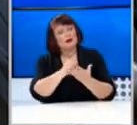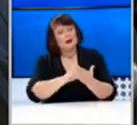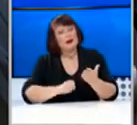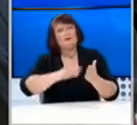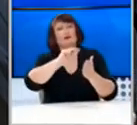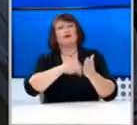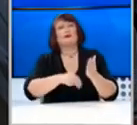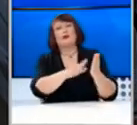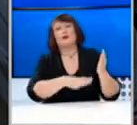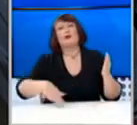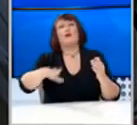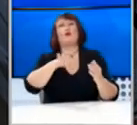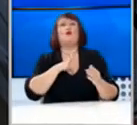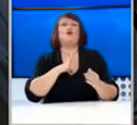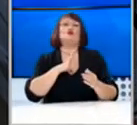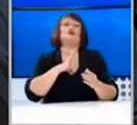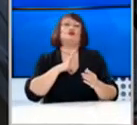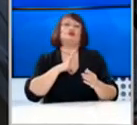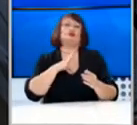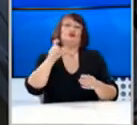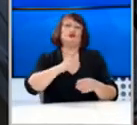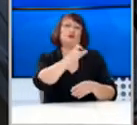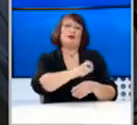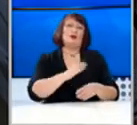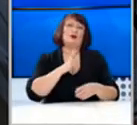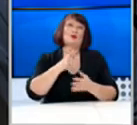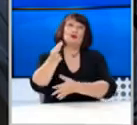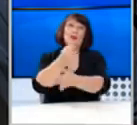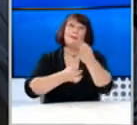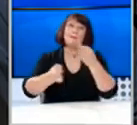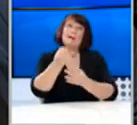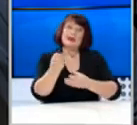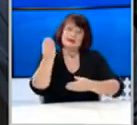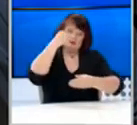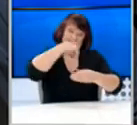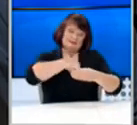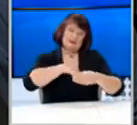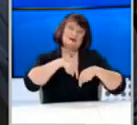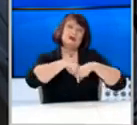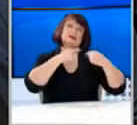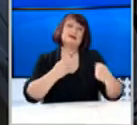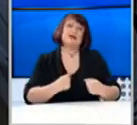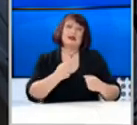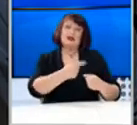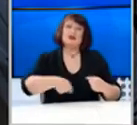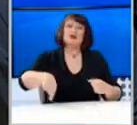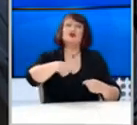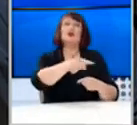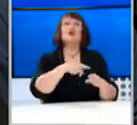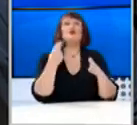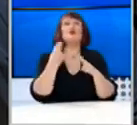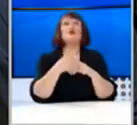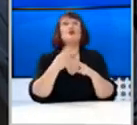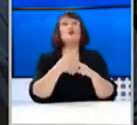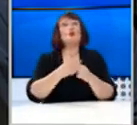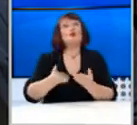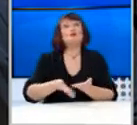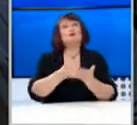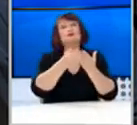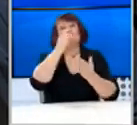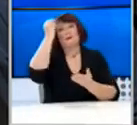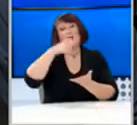την πολιτεία. Λάλησον Κύριε στις καρδίες αυτών αγαθά υπέρ της Εκκλησίας Σου